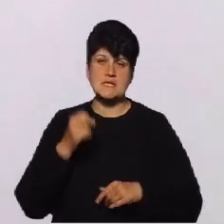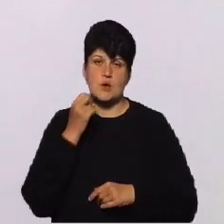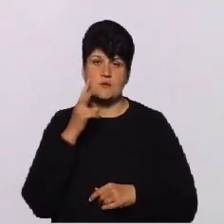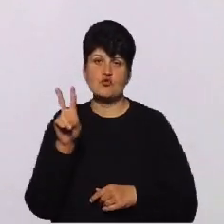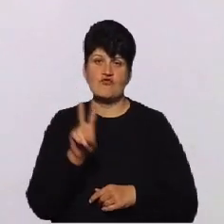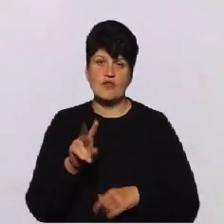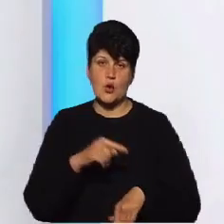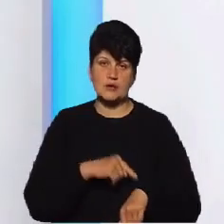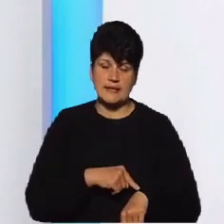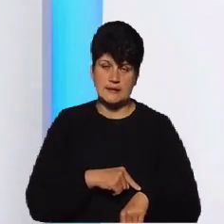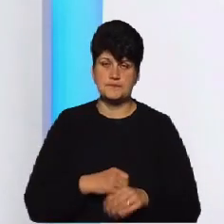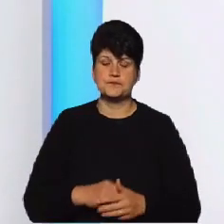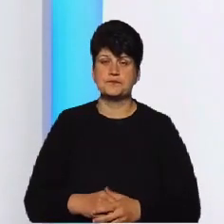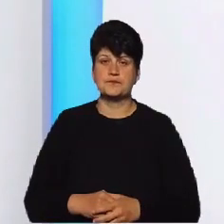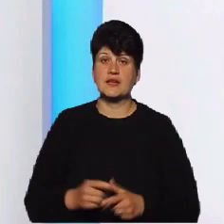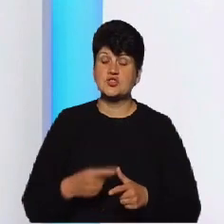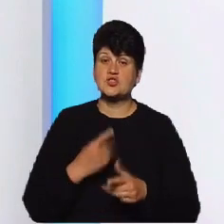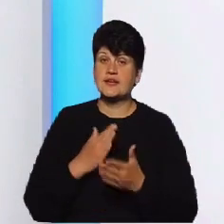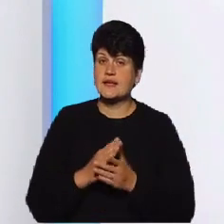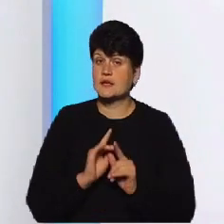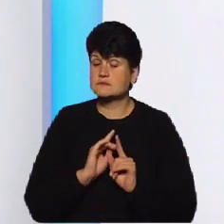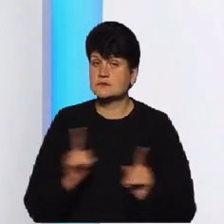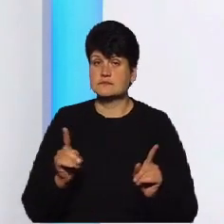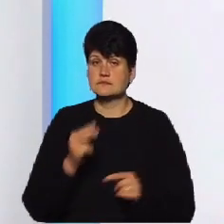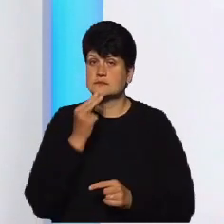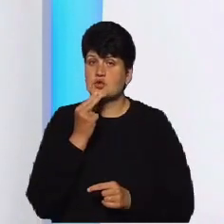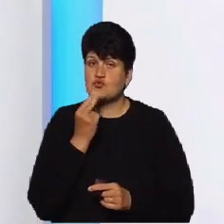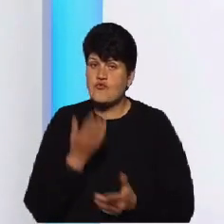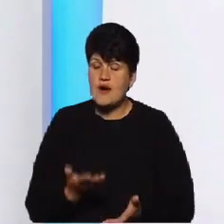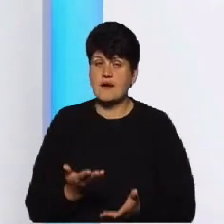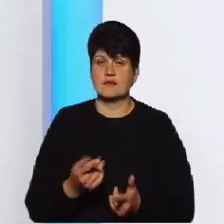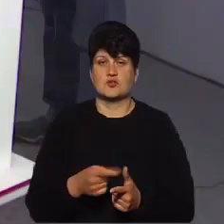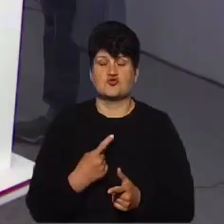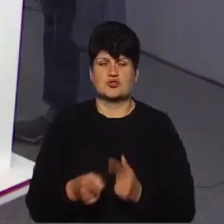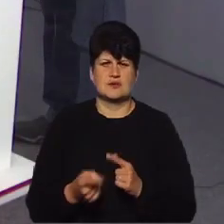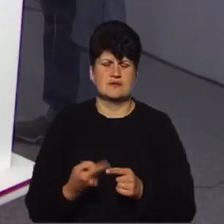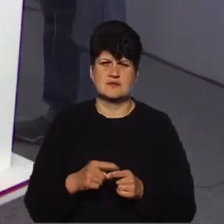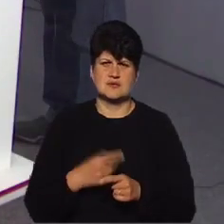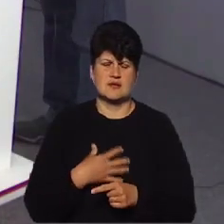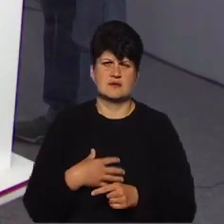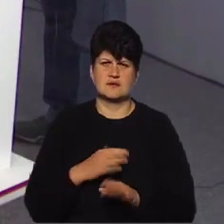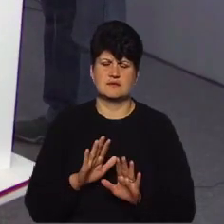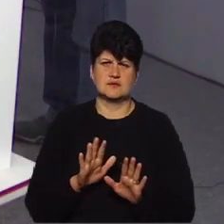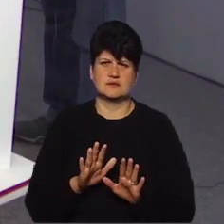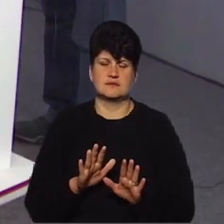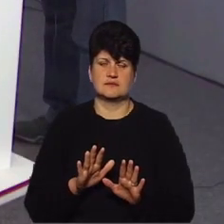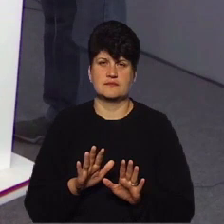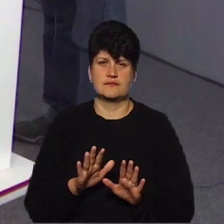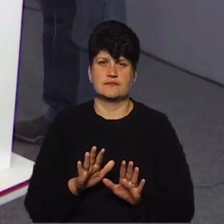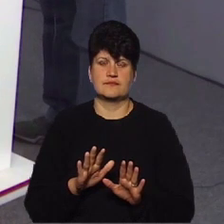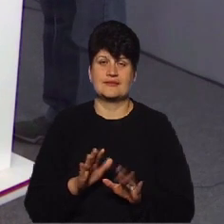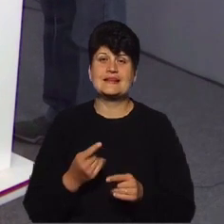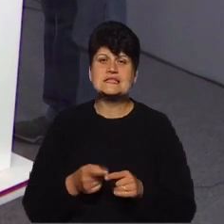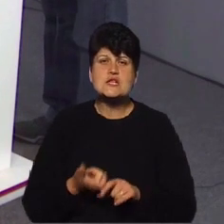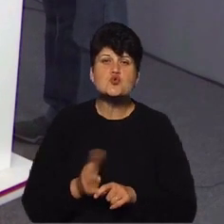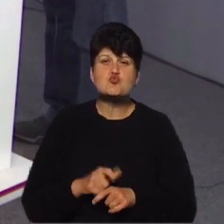А чи є якийсь особливий режим харчування, чи, в принципі, це не дуже потрібно дотримуватися? Це дуже важливий